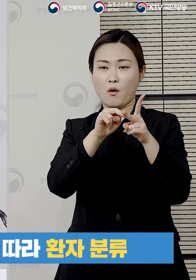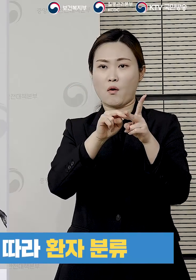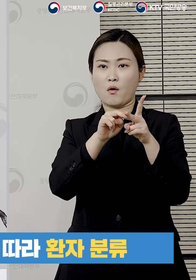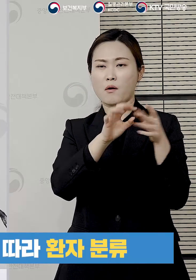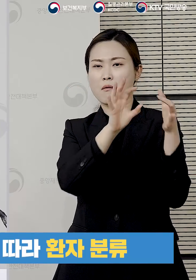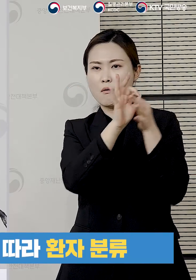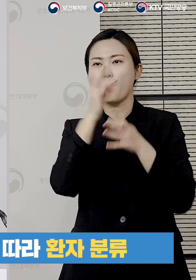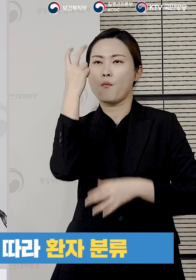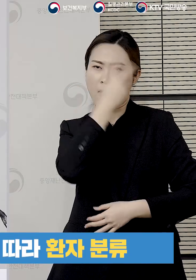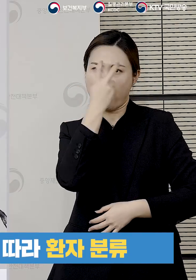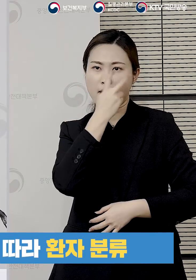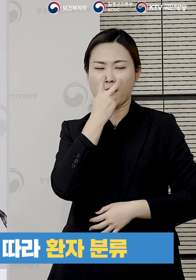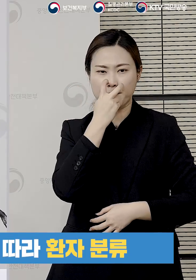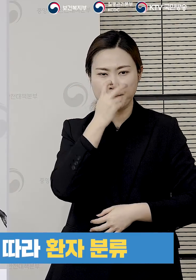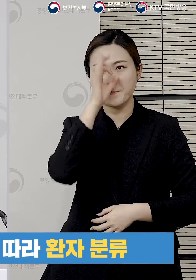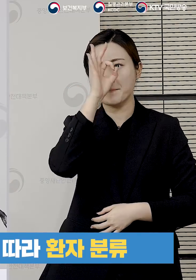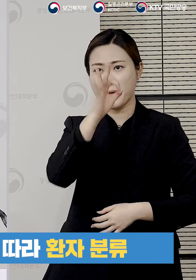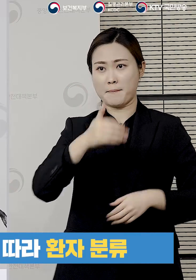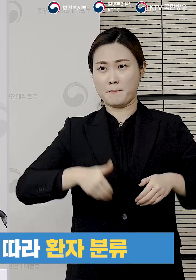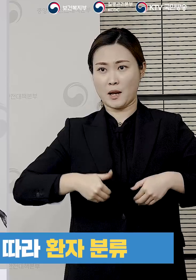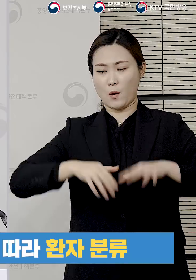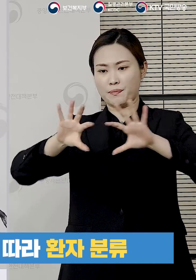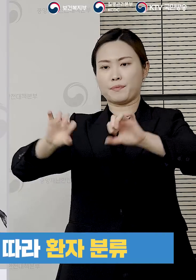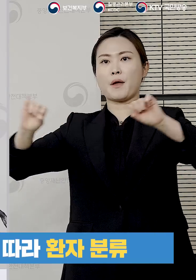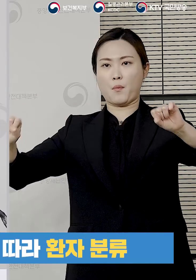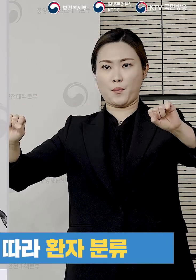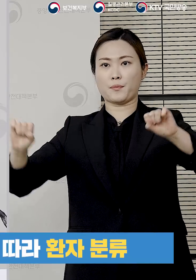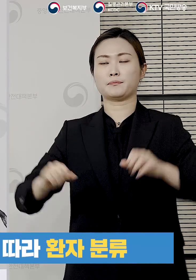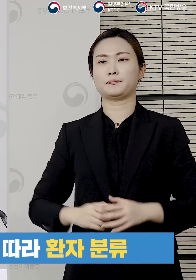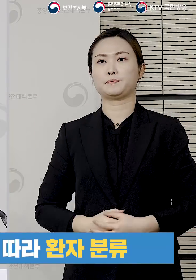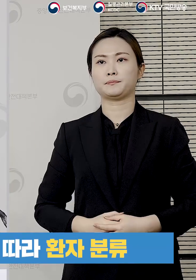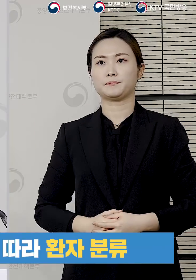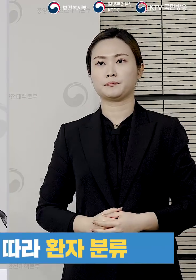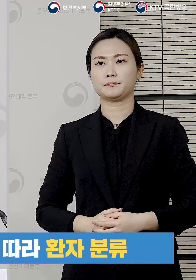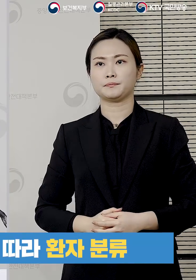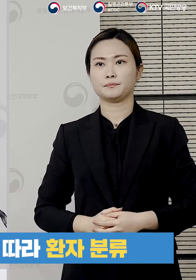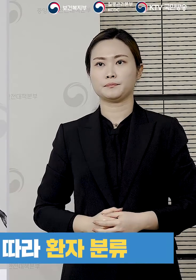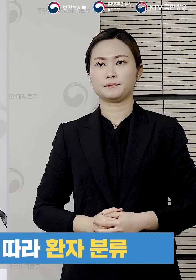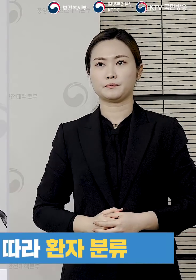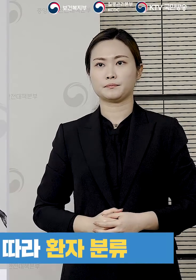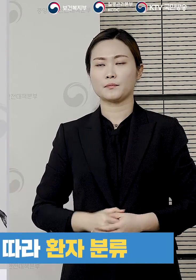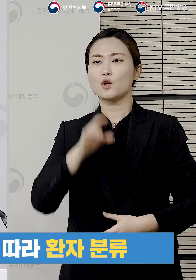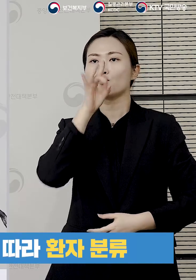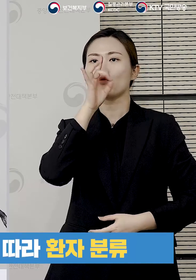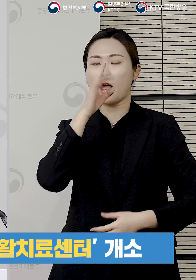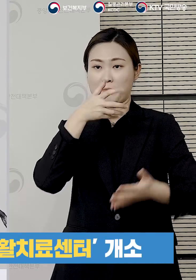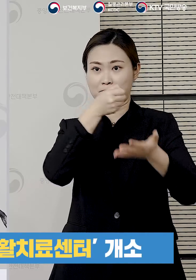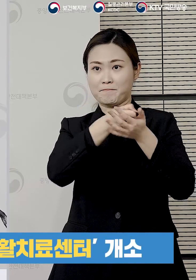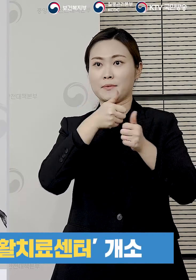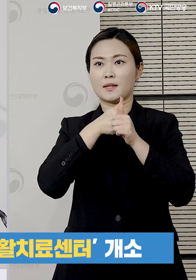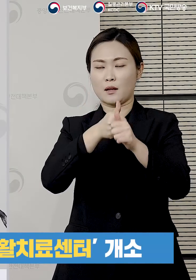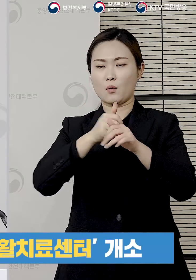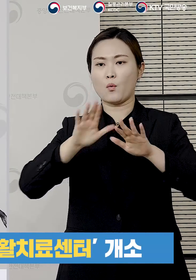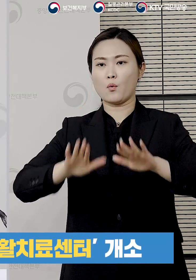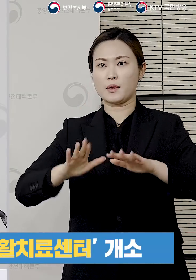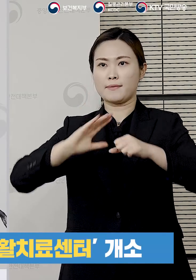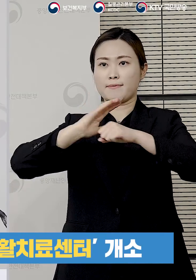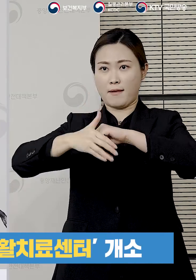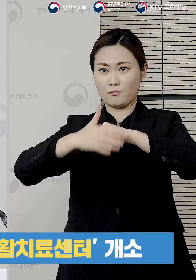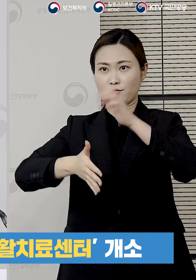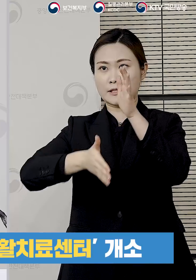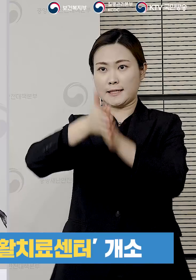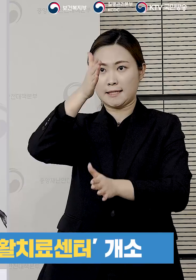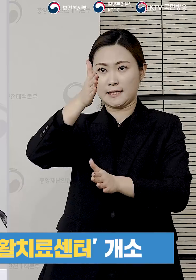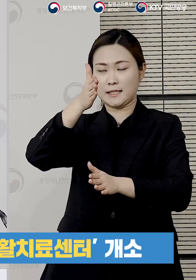생활치료센터 등에서 지속적인 관리와 모니터링이 필요한 환자를 분류하게 됩니다. 중대본 결정에 따라